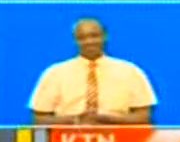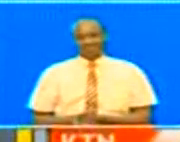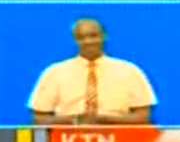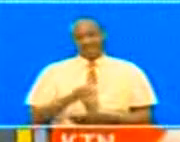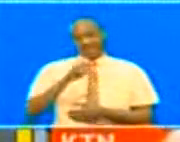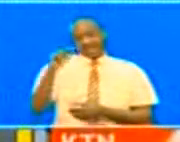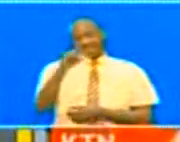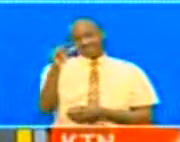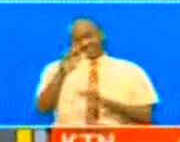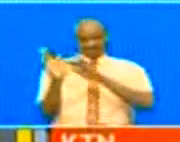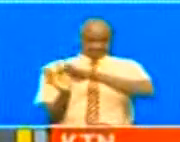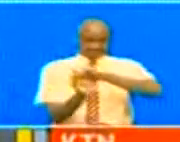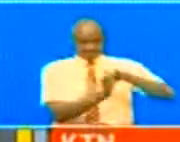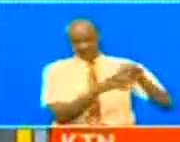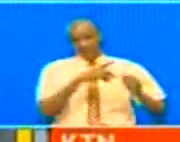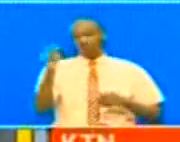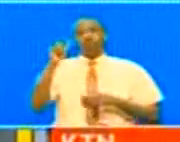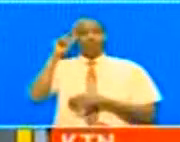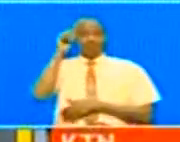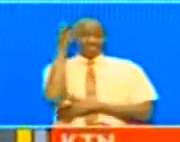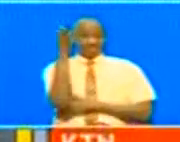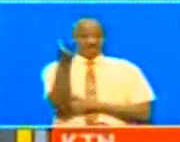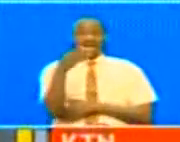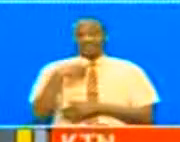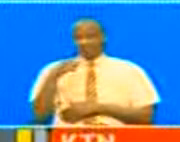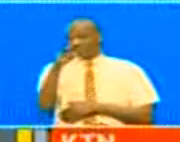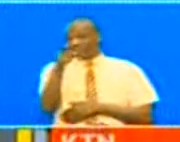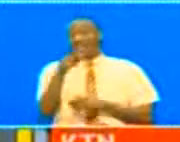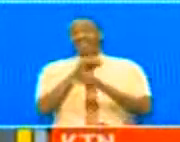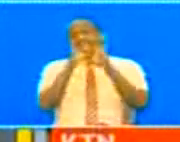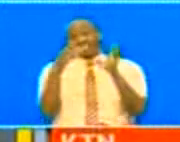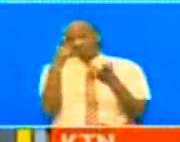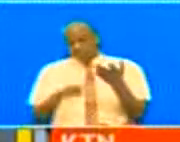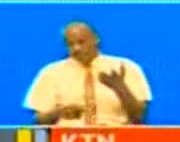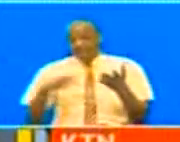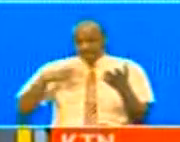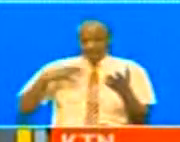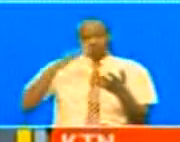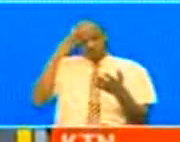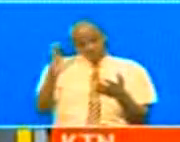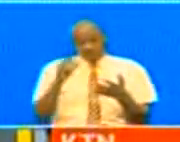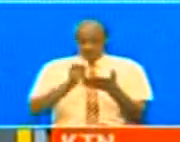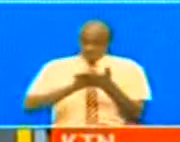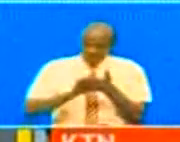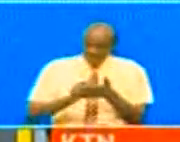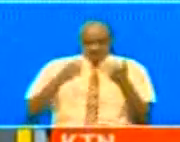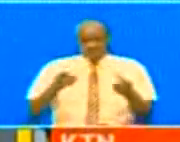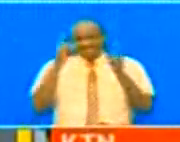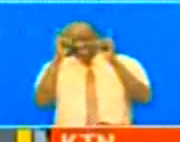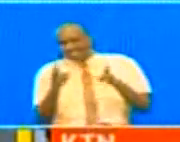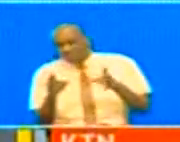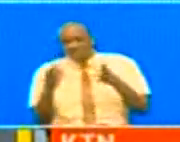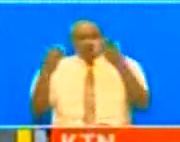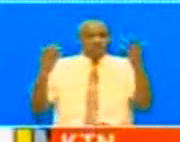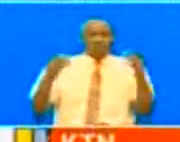Tutoke kaunti ya Garissa tuelekee katika kaunti ya Mombasa ambako imebainika kuwa kutojua kuandika maamuzi ya kesi za kortini